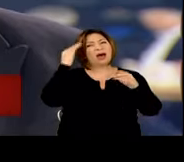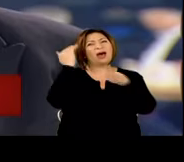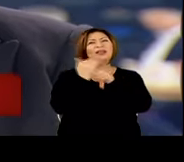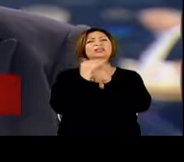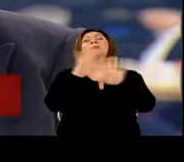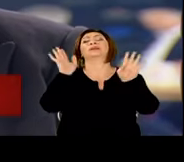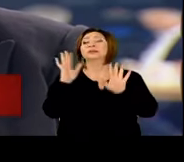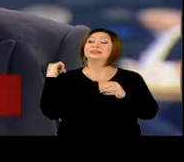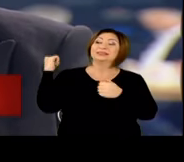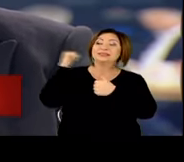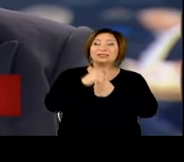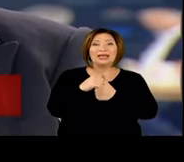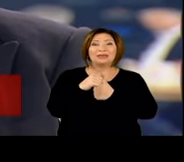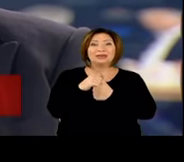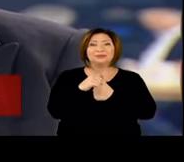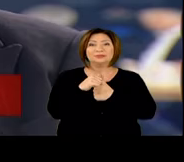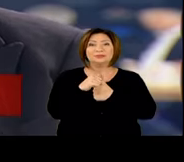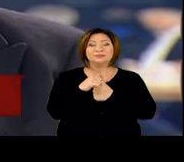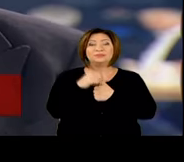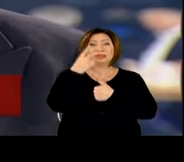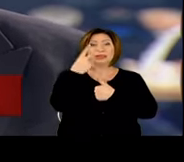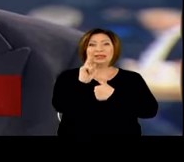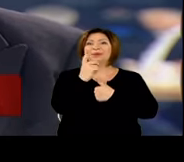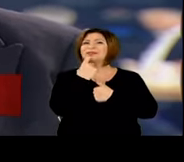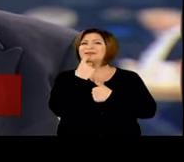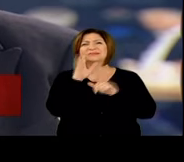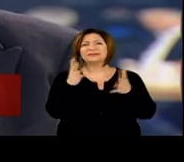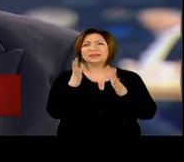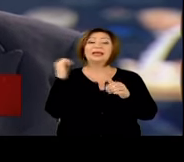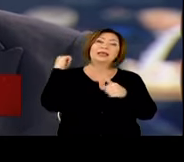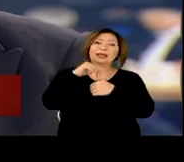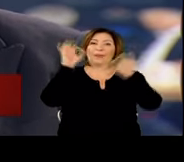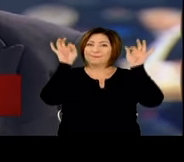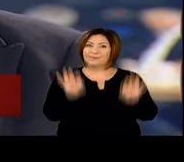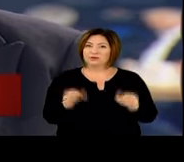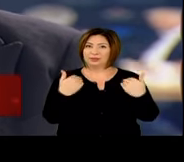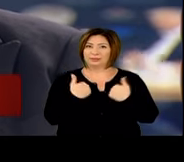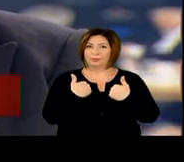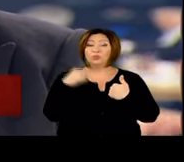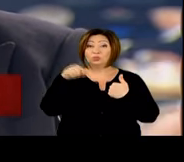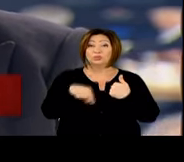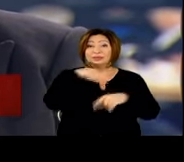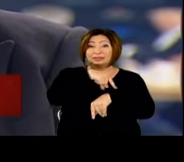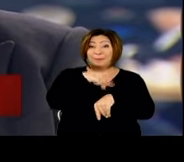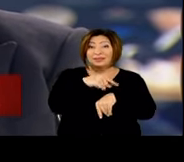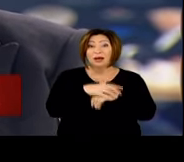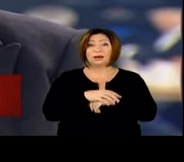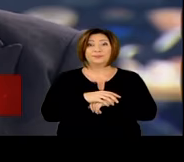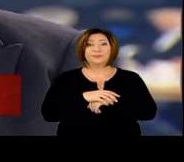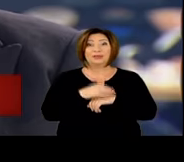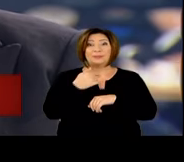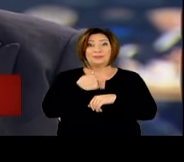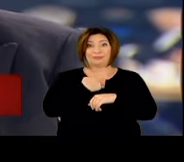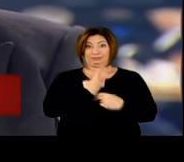anlaşamadık. Tekrardan İşte 2000'li yıllarda tekrardan gene başladım bu işe. Bu sefer